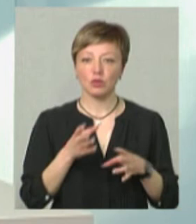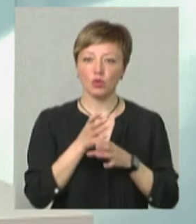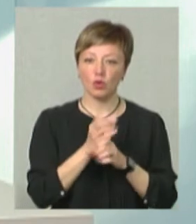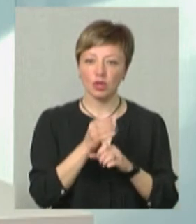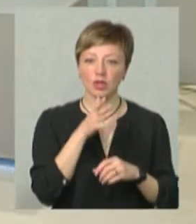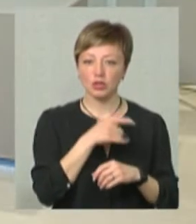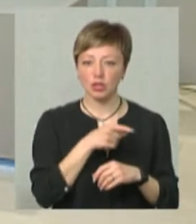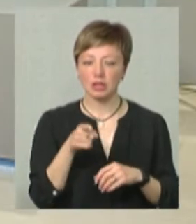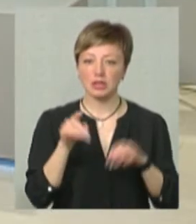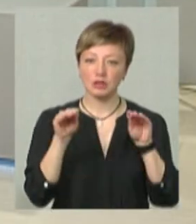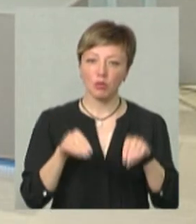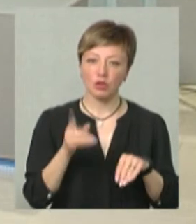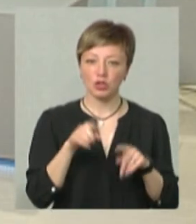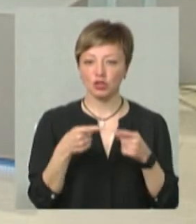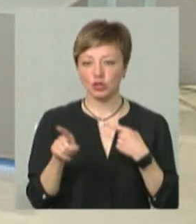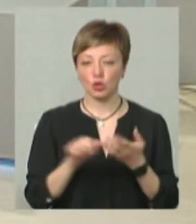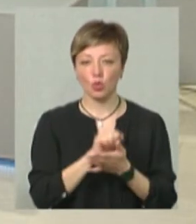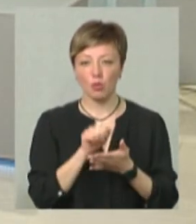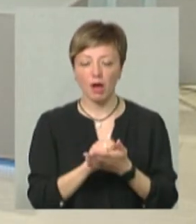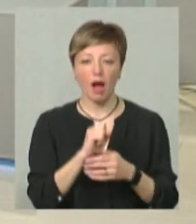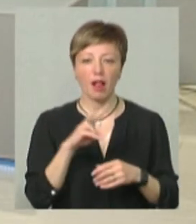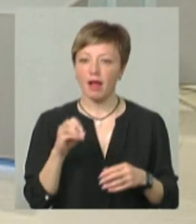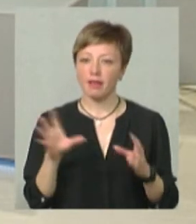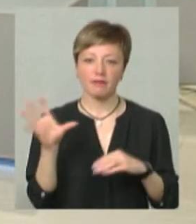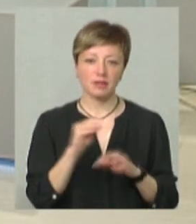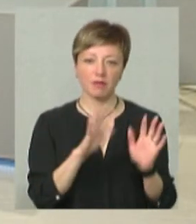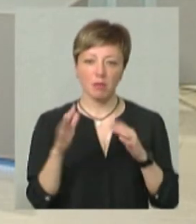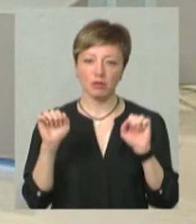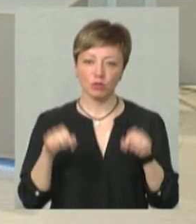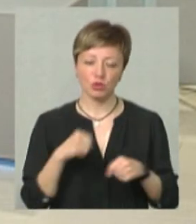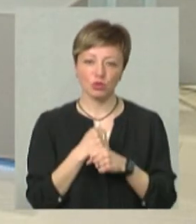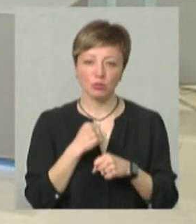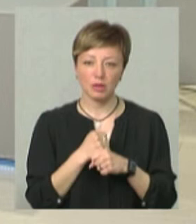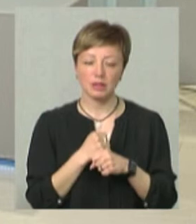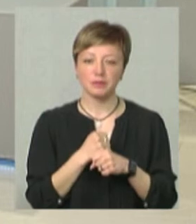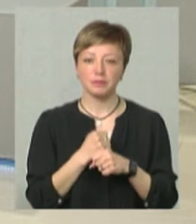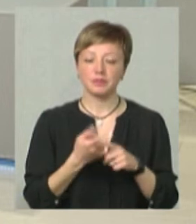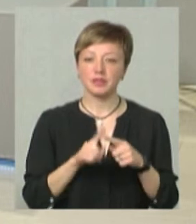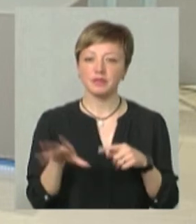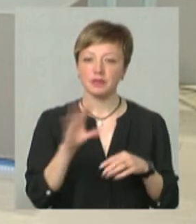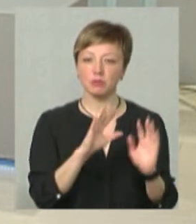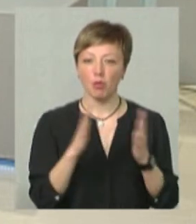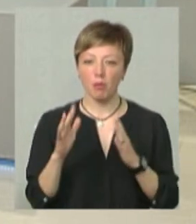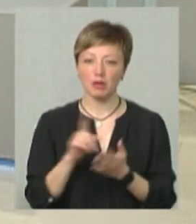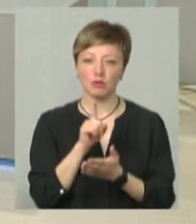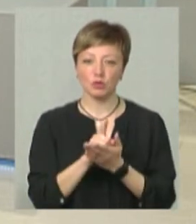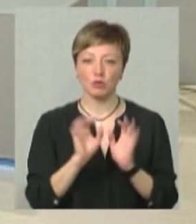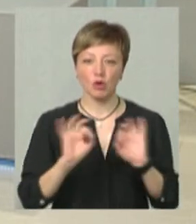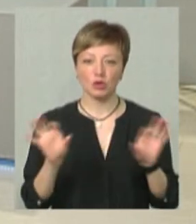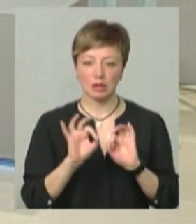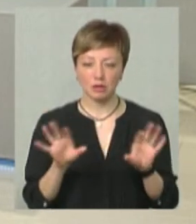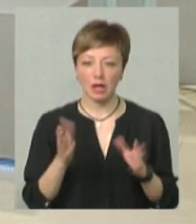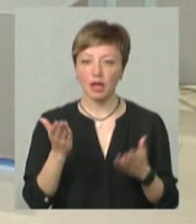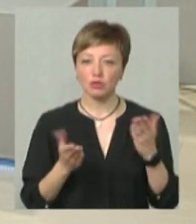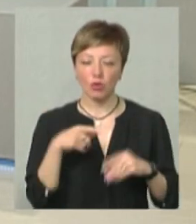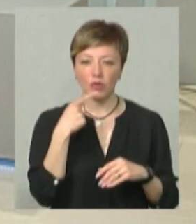на заповнення тих чи інших документів. Але не у всіх випадках це можна робити, тобто ось ці всі моменти ми мусимо розказувати.